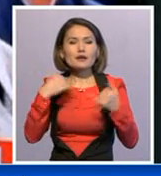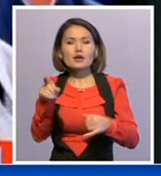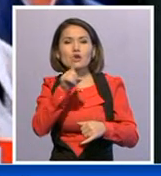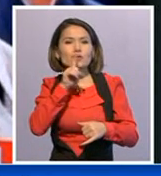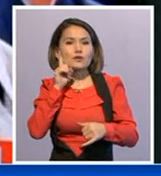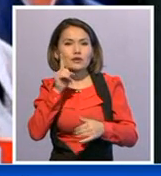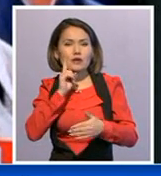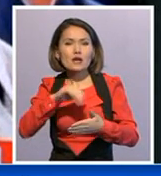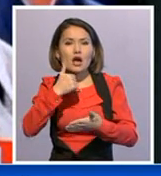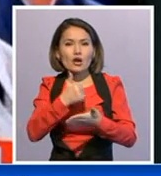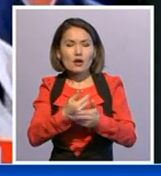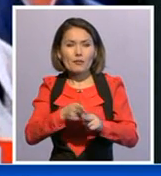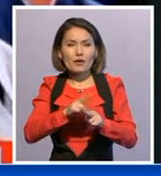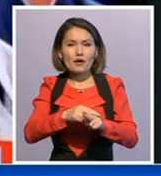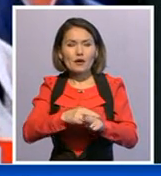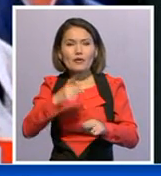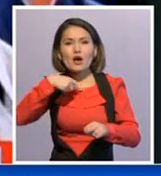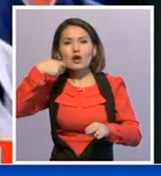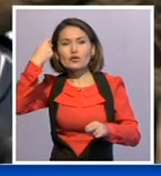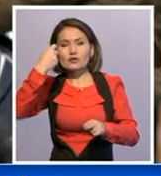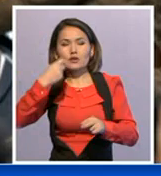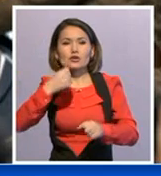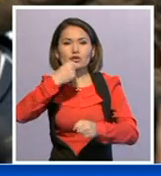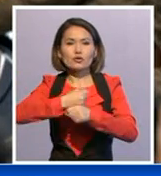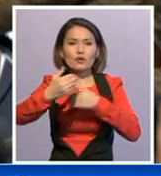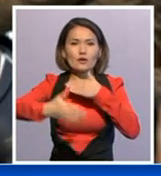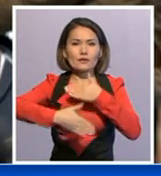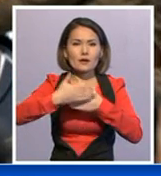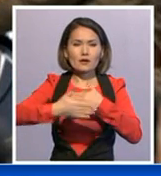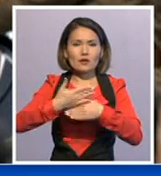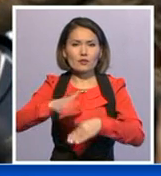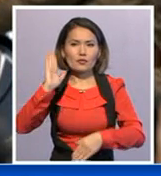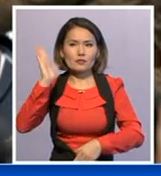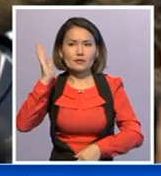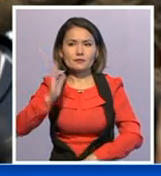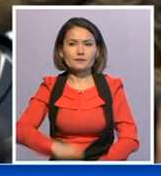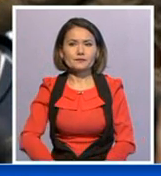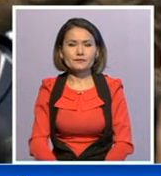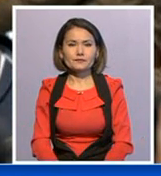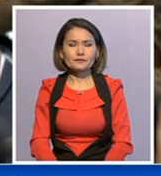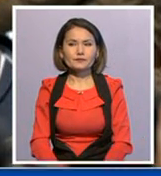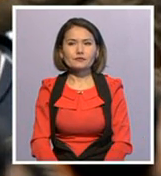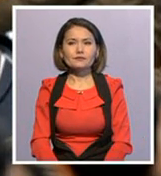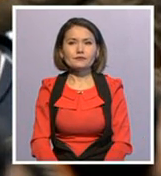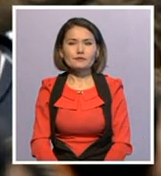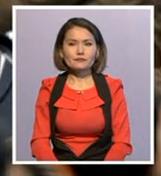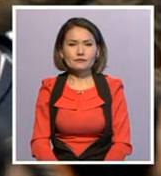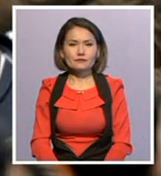лидер Тхекті өлімге бұйыра отырып, әкесінің командасынан қалған кадрларды биліктен аластатуға кіріскенін байқатып отыр.